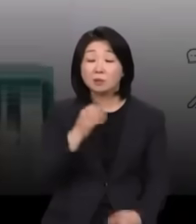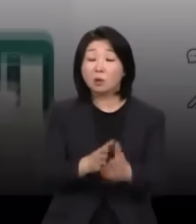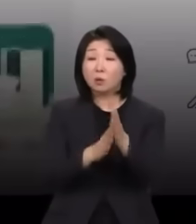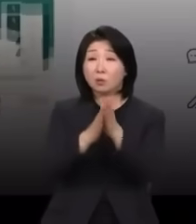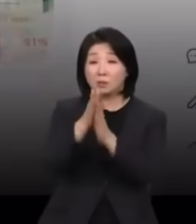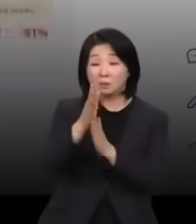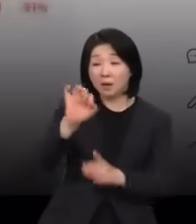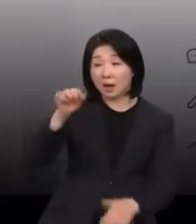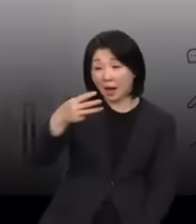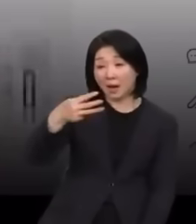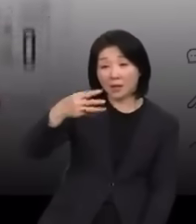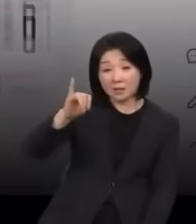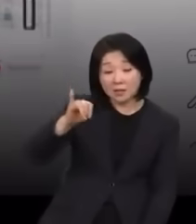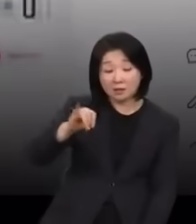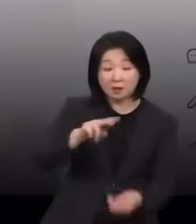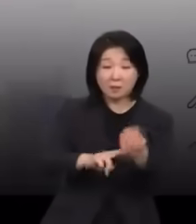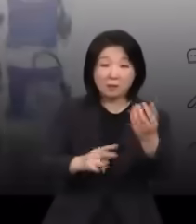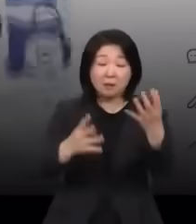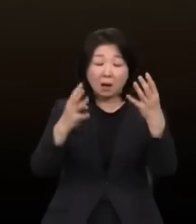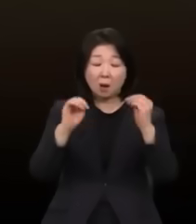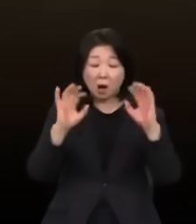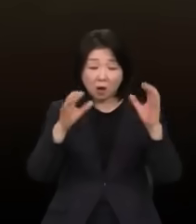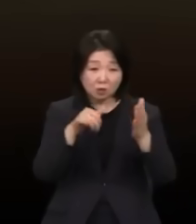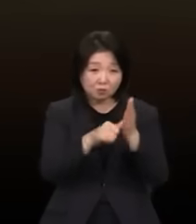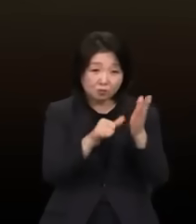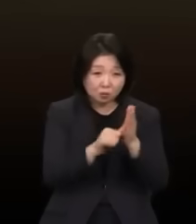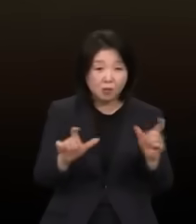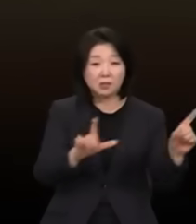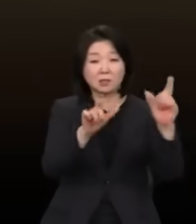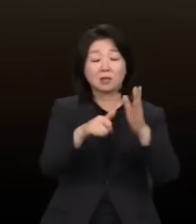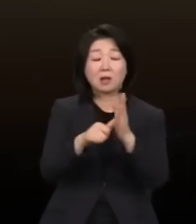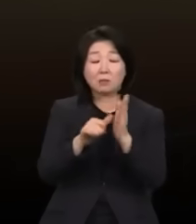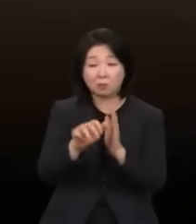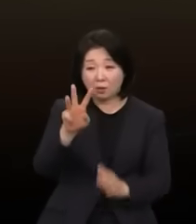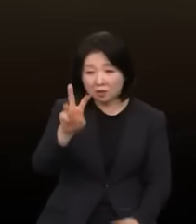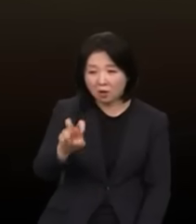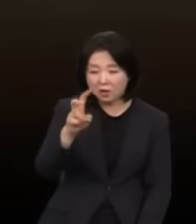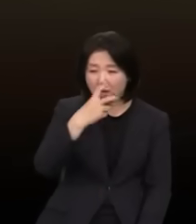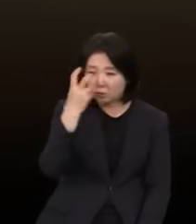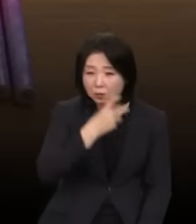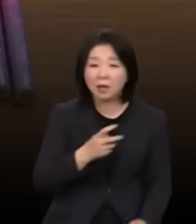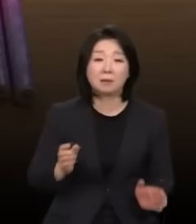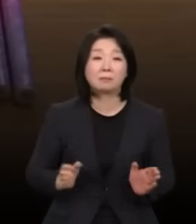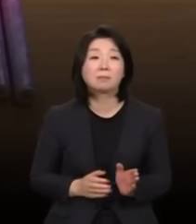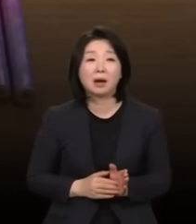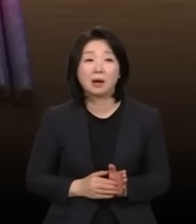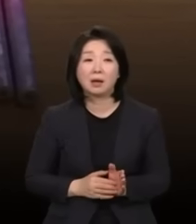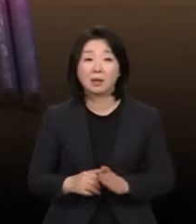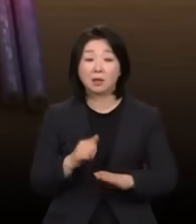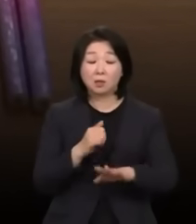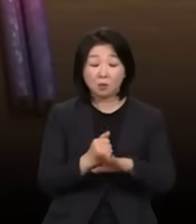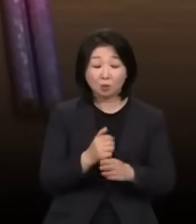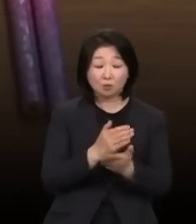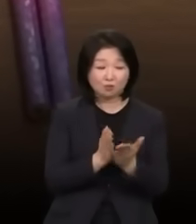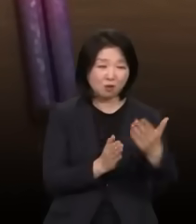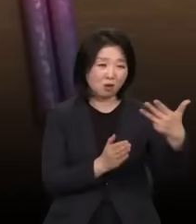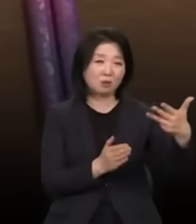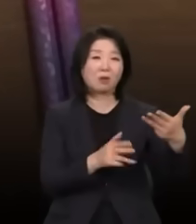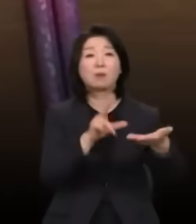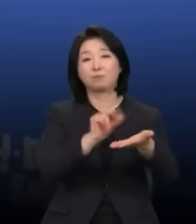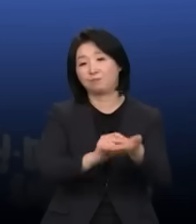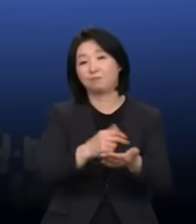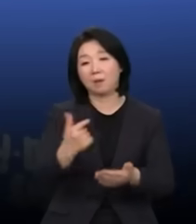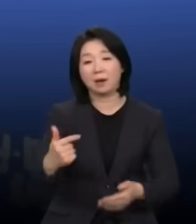지난달 알리에서 많이 팔린 어린이용품과 생활용품 31개를 조사했더니 8개 제품에 문제가